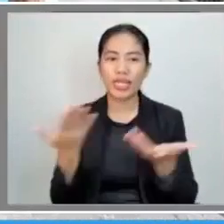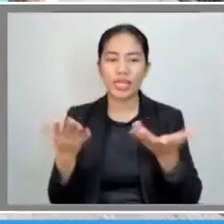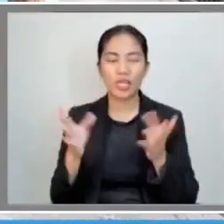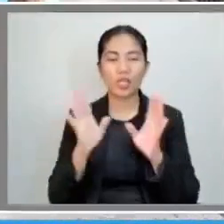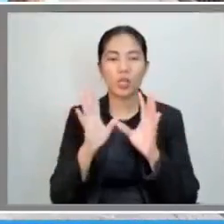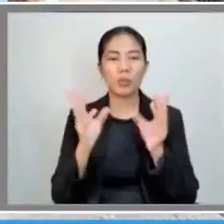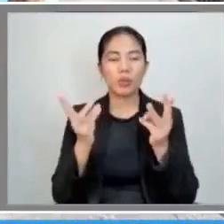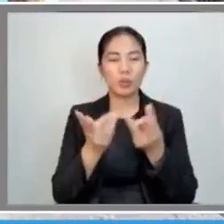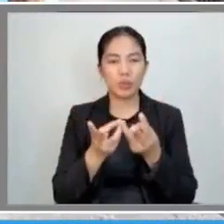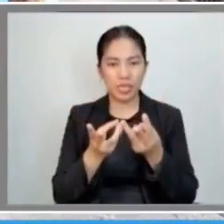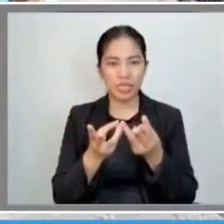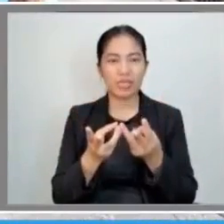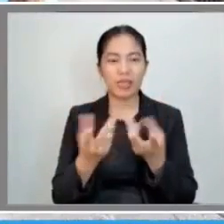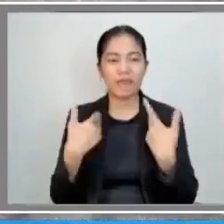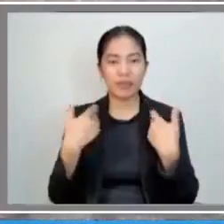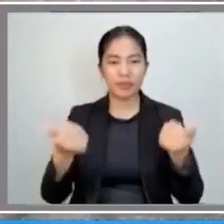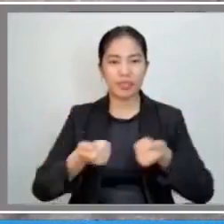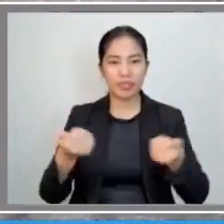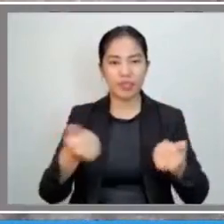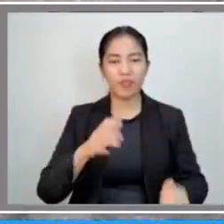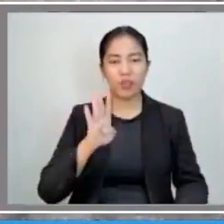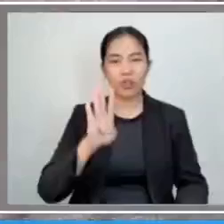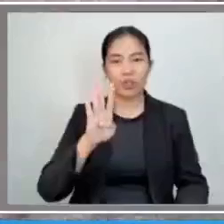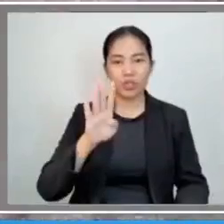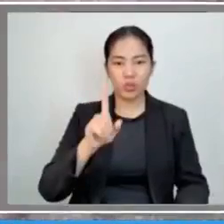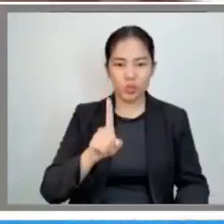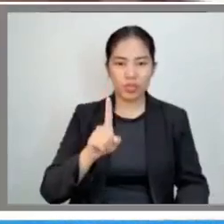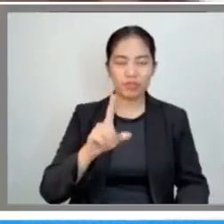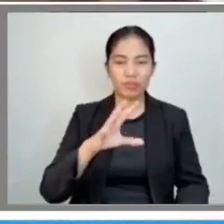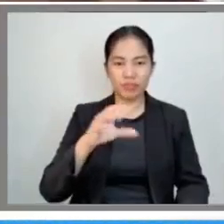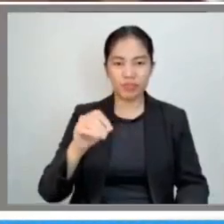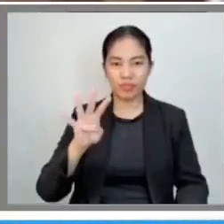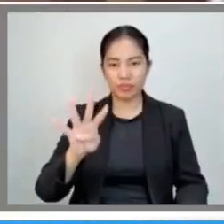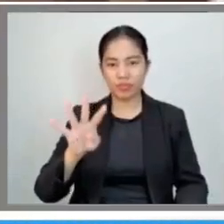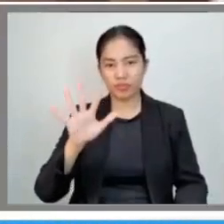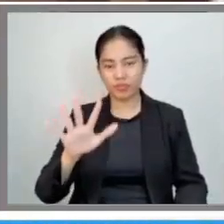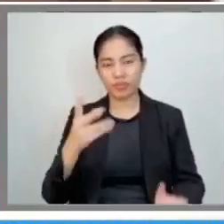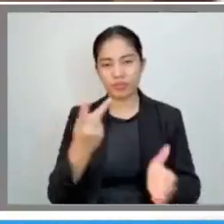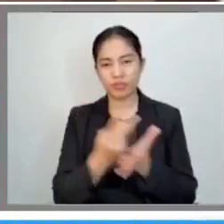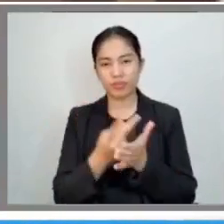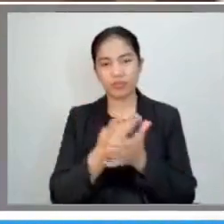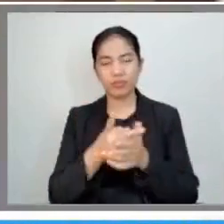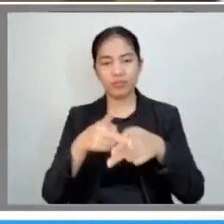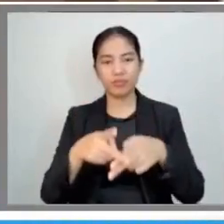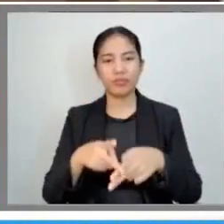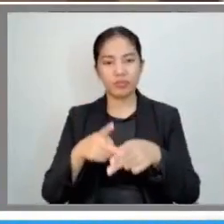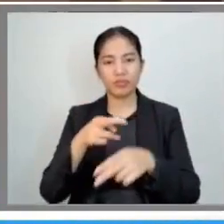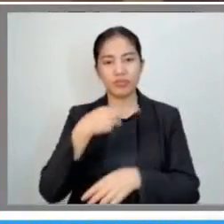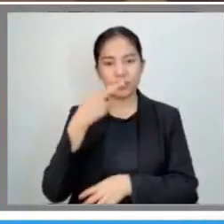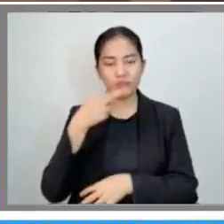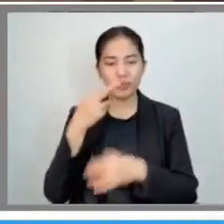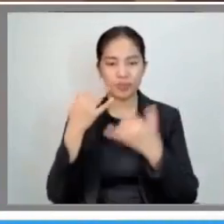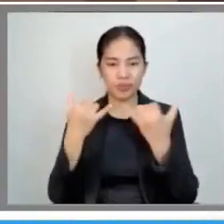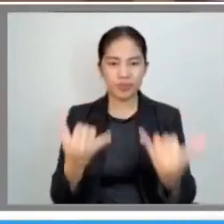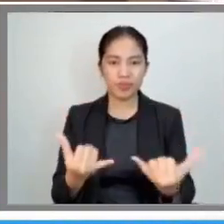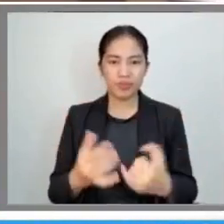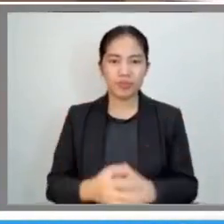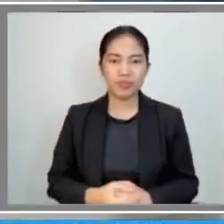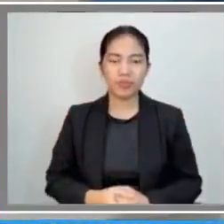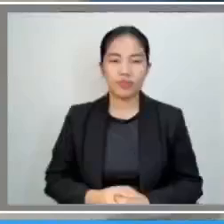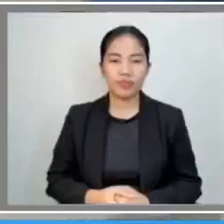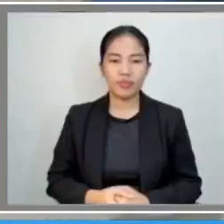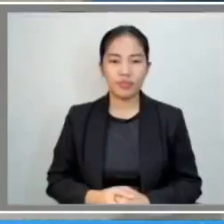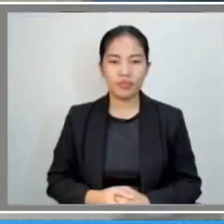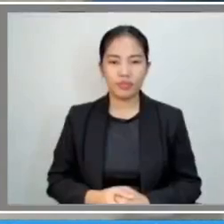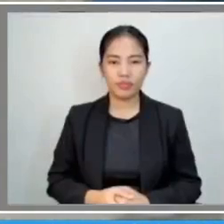na 41 at 45 pesos na kada kilo ng bigas ngayon. Yung mga medyo mahal, medyo